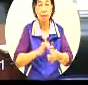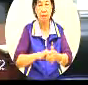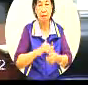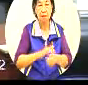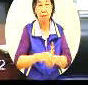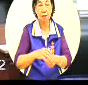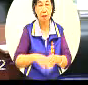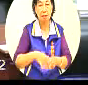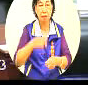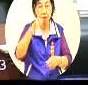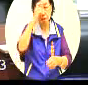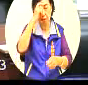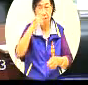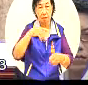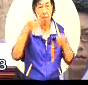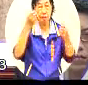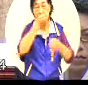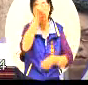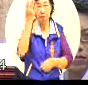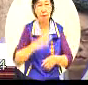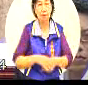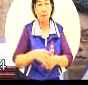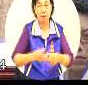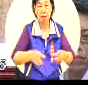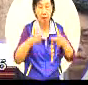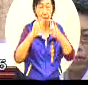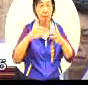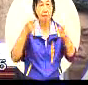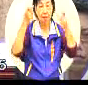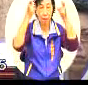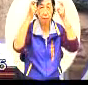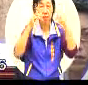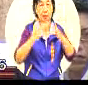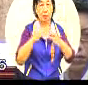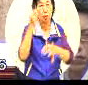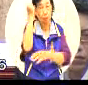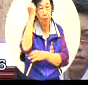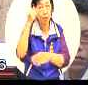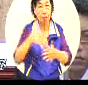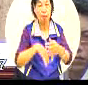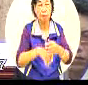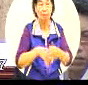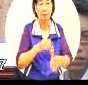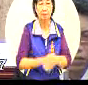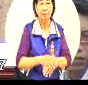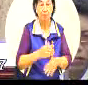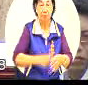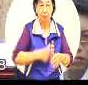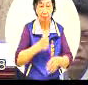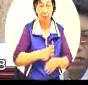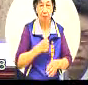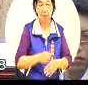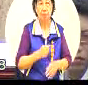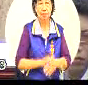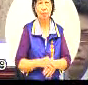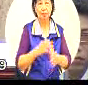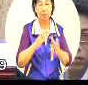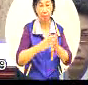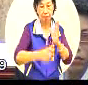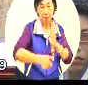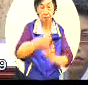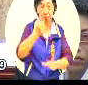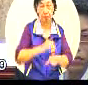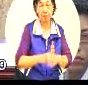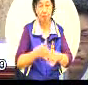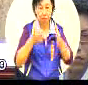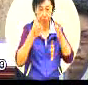雄市的房子。 对，这个我跟议员回复一下，因为我刚话还没讲完，就是说事实上 时间有限，局长针对问题回答